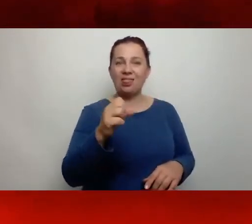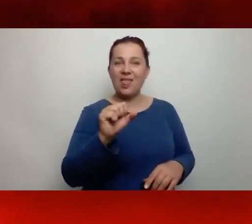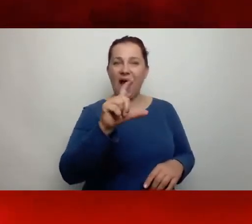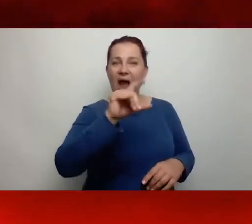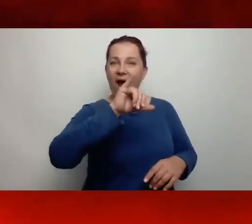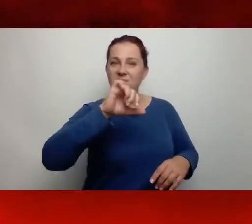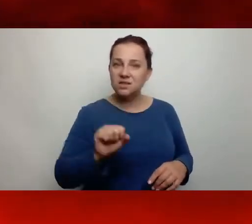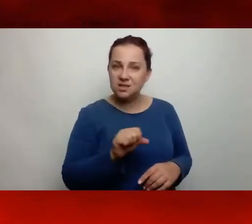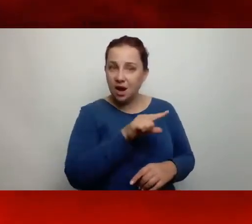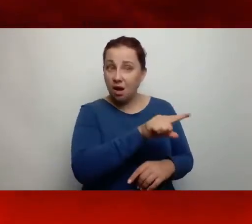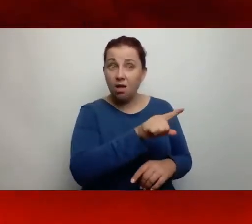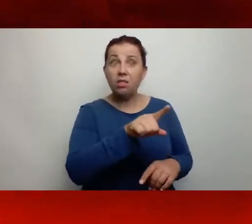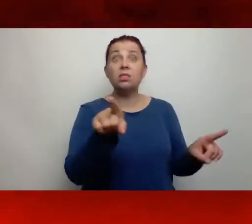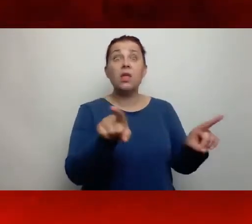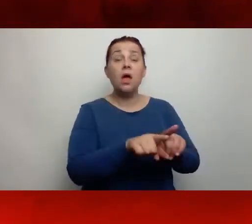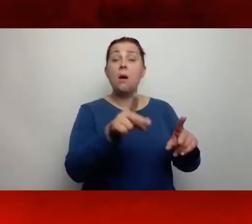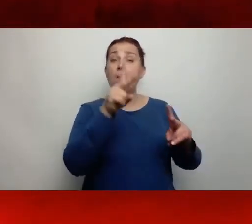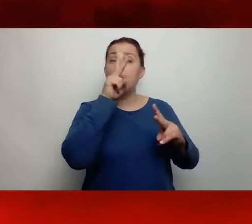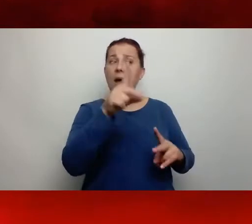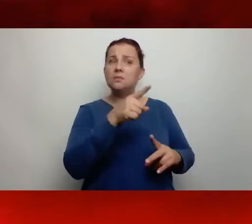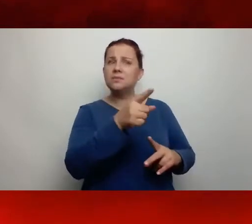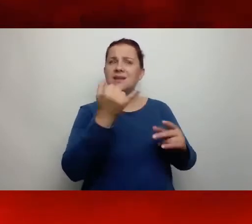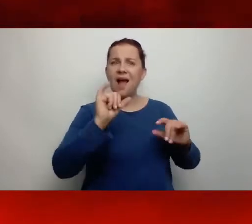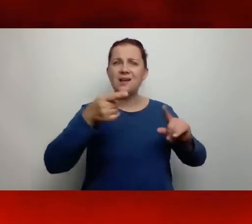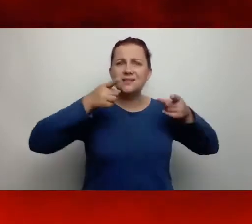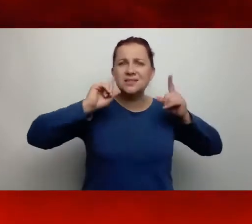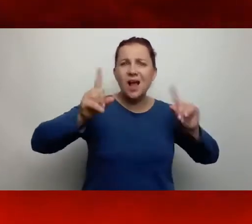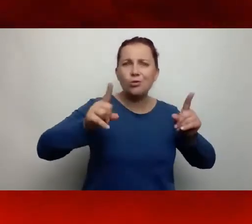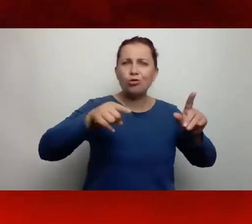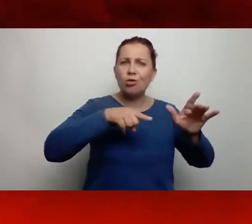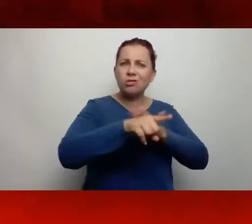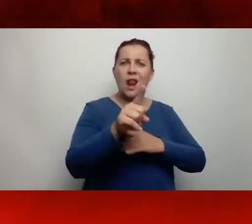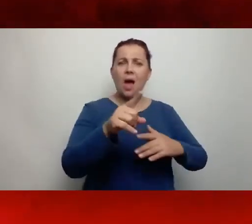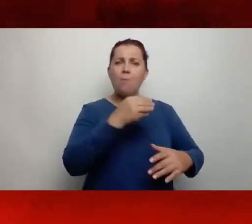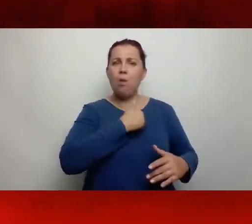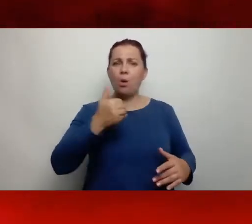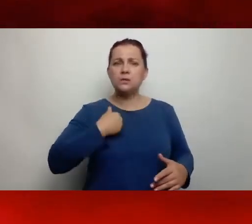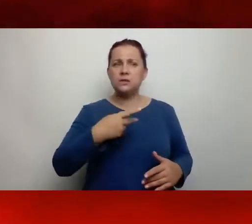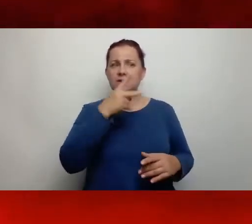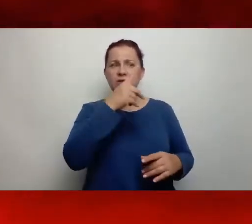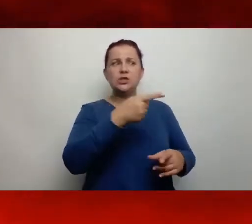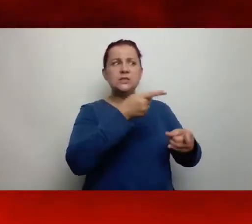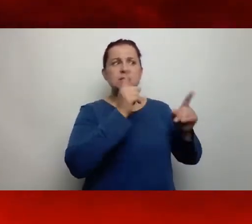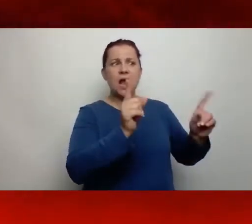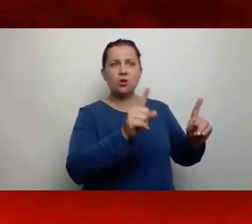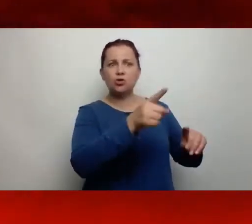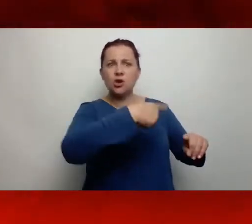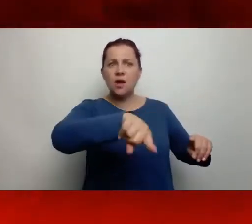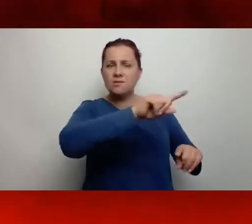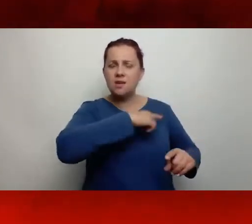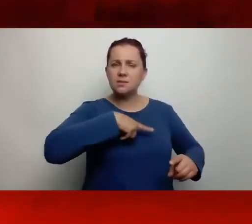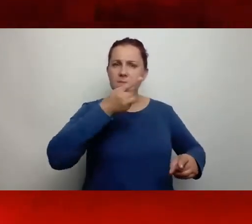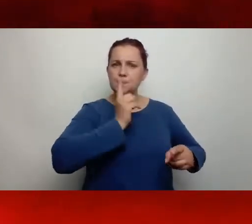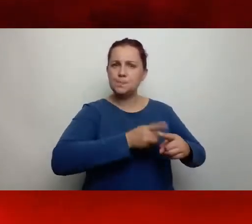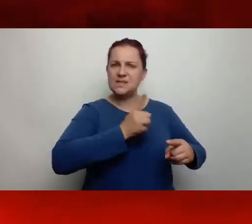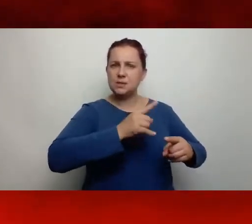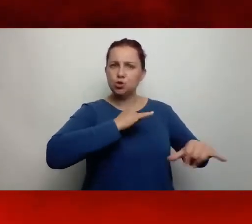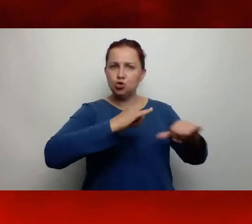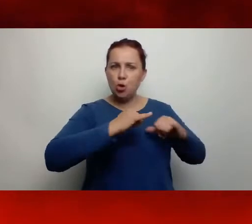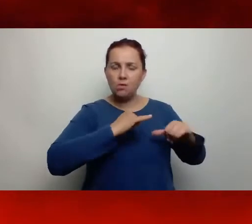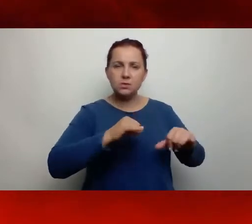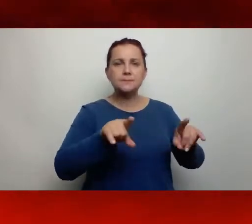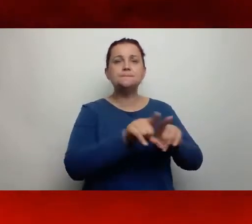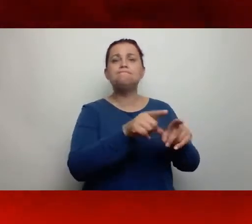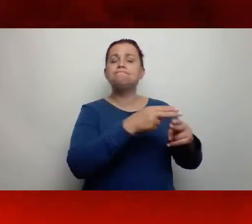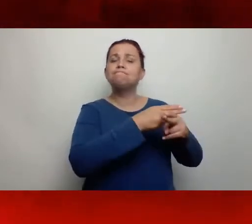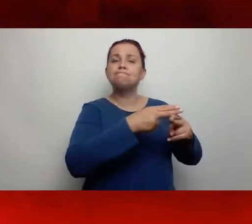bardziej dostrzegać grożące też państwu polskiemu z obu stron autorytaryzmy, które się rodzą. Z jednej strony nazistowska